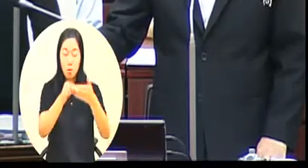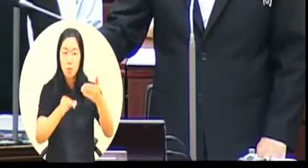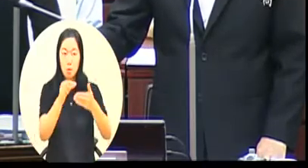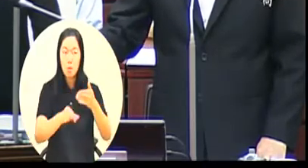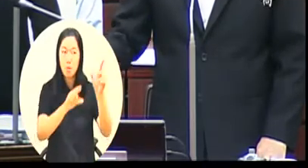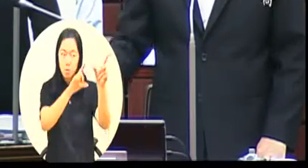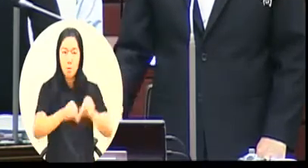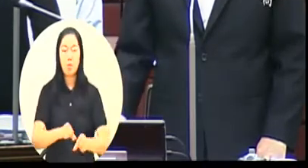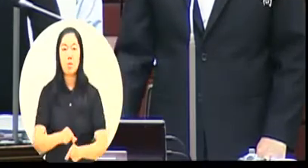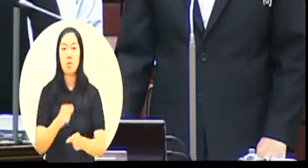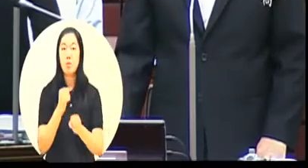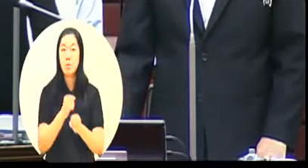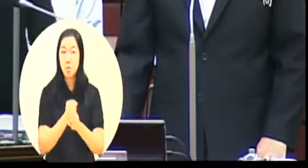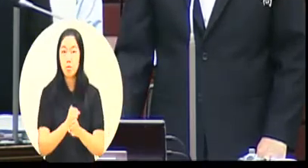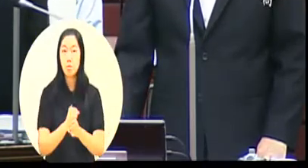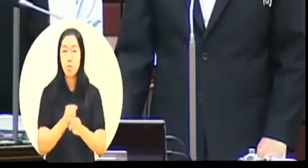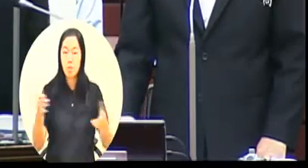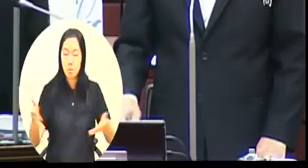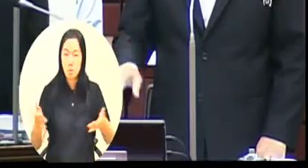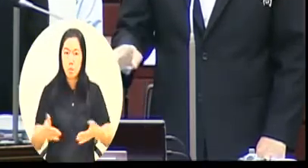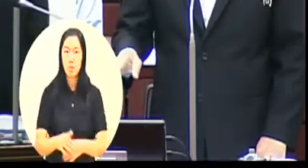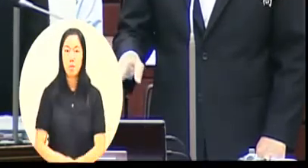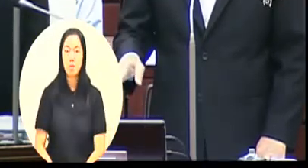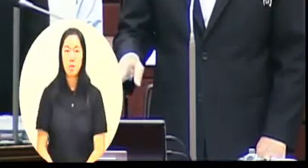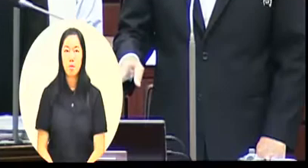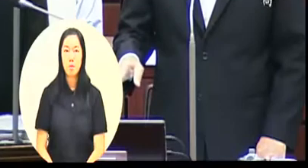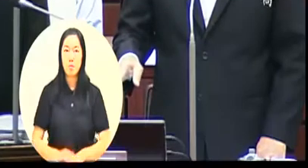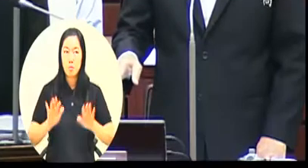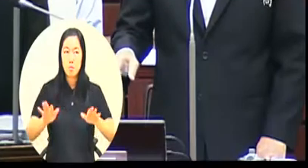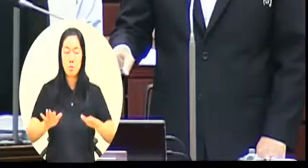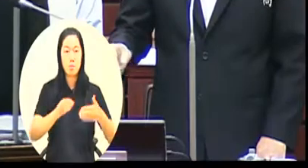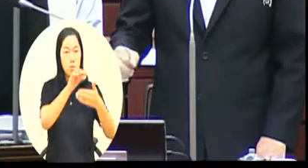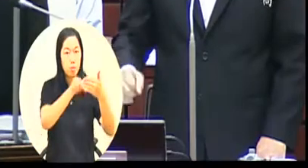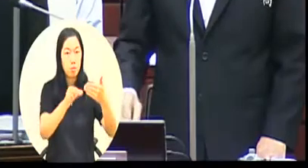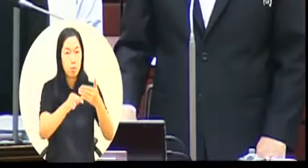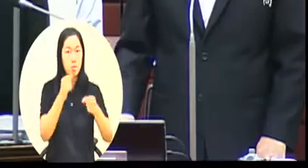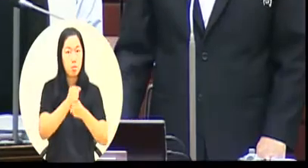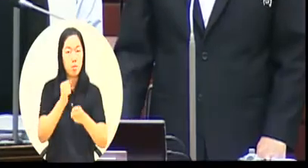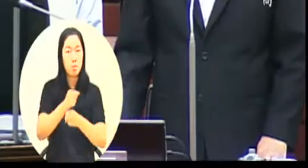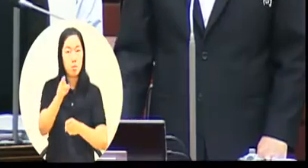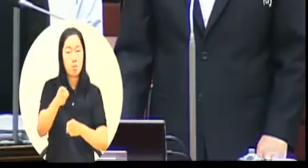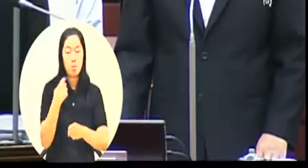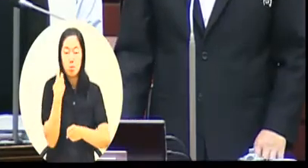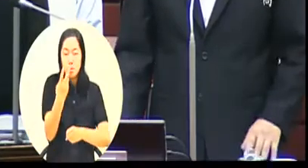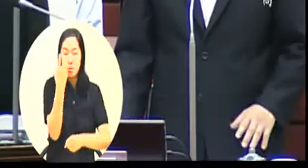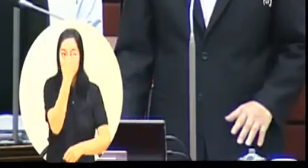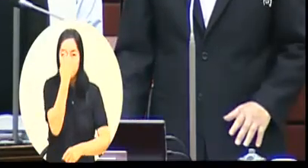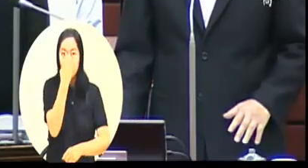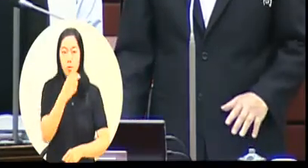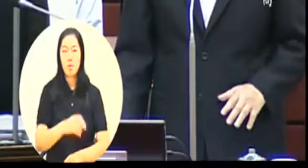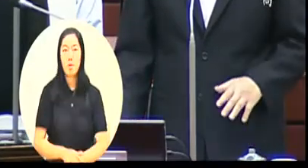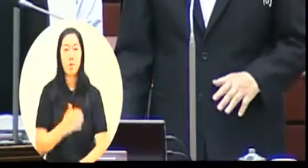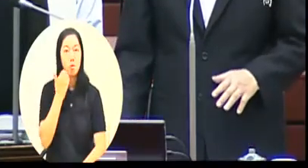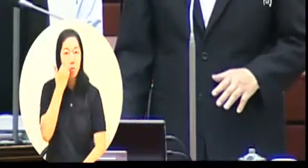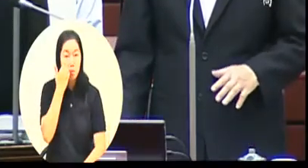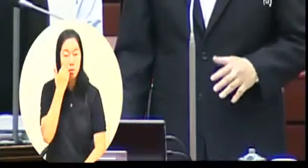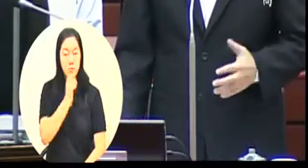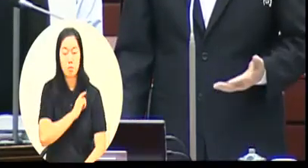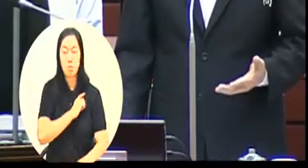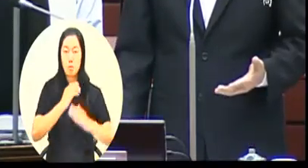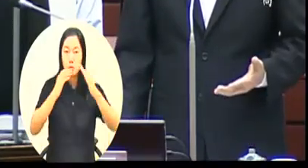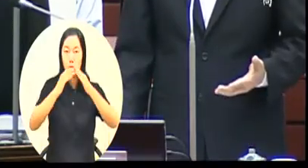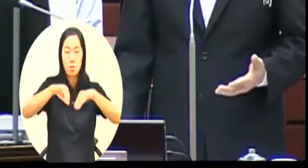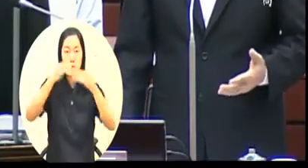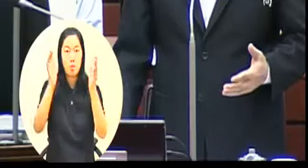现行的规定去做处理啦，也用现行的规定去甲你审查啦。啊，你若讲你厝毋是全